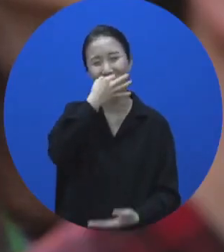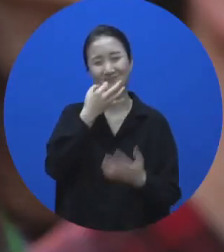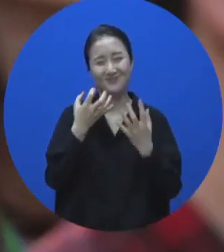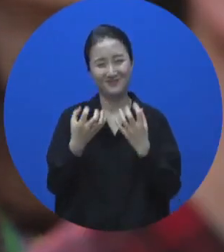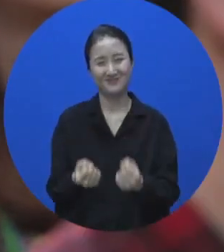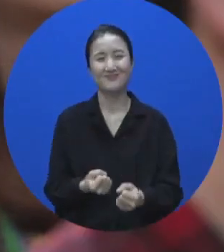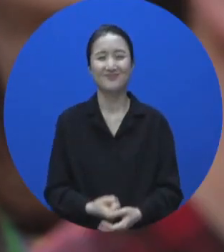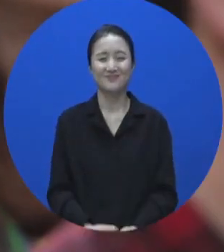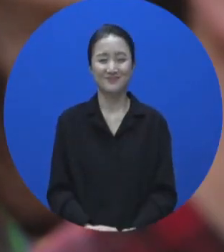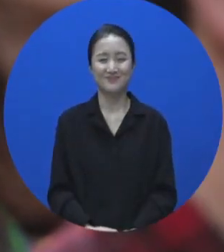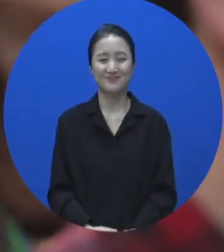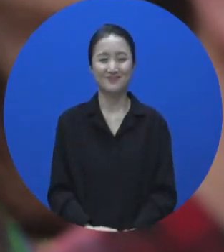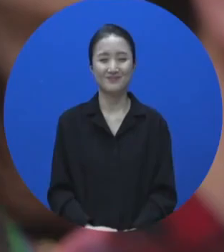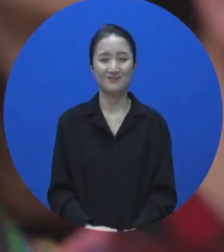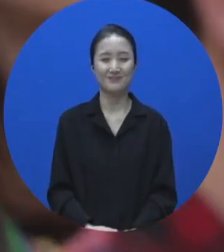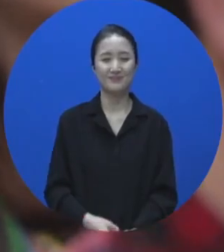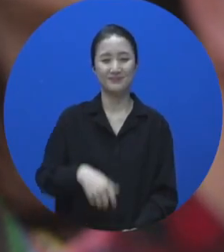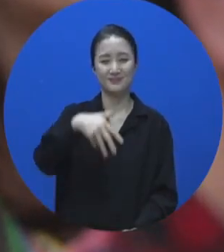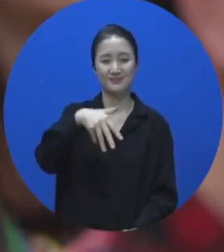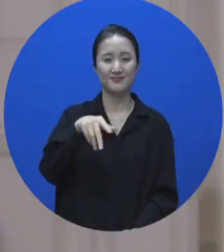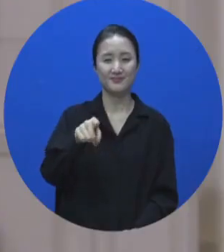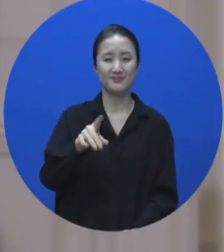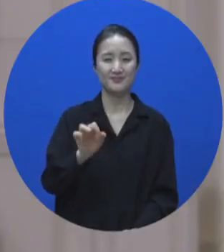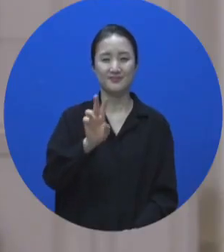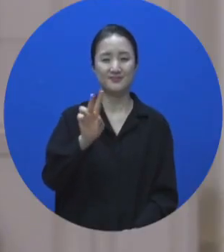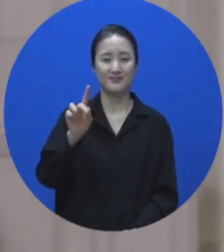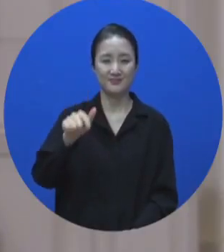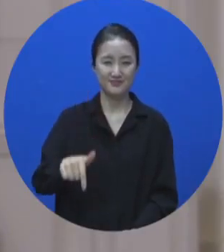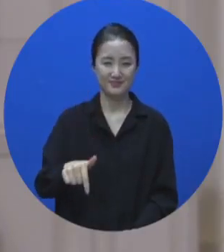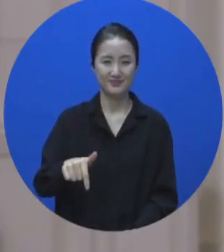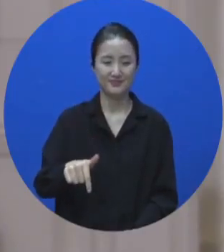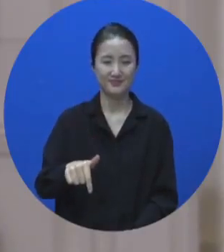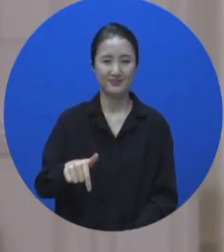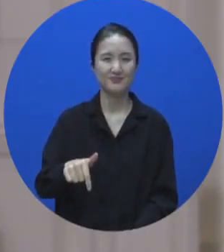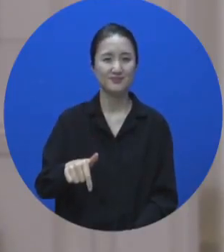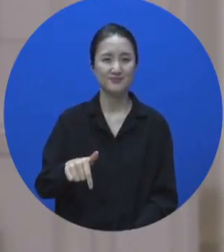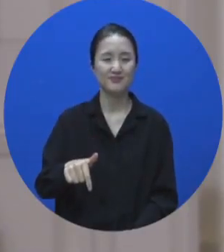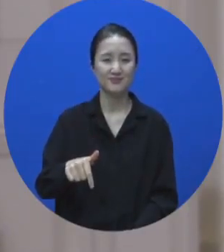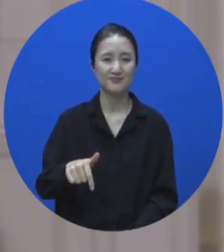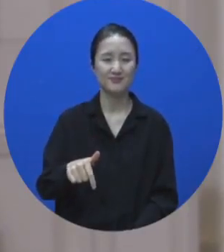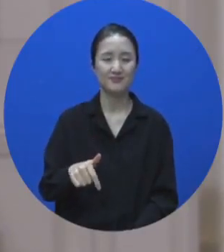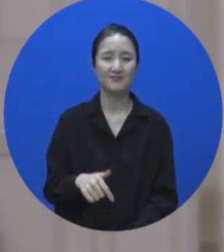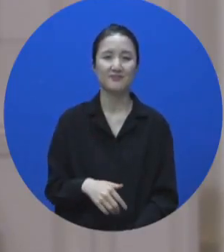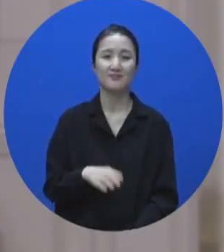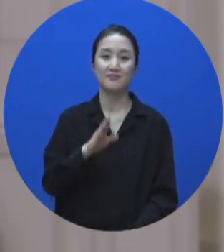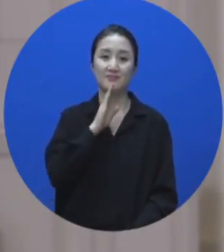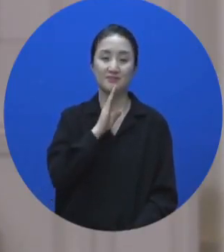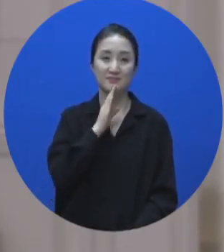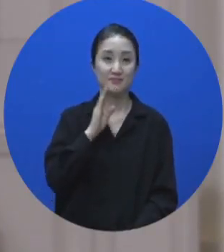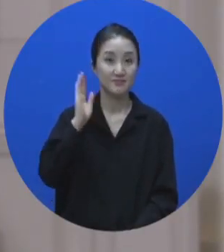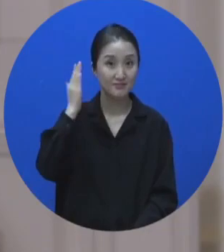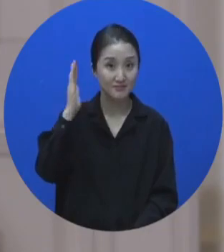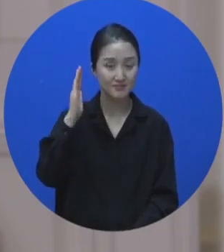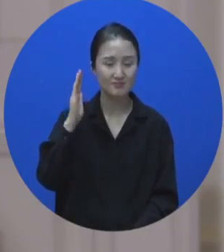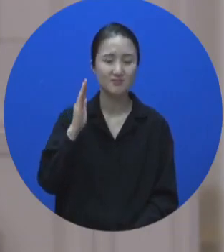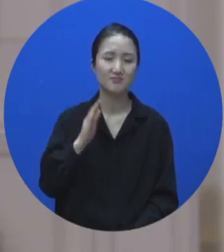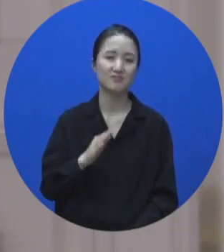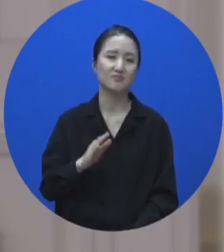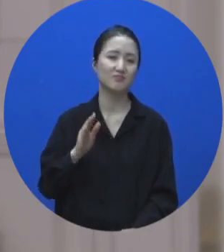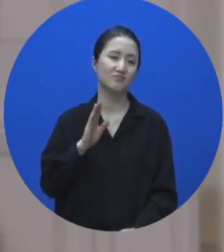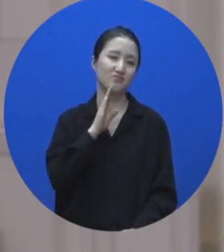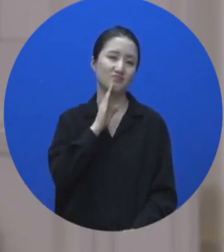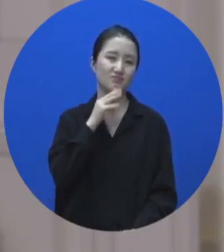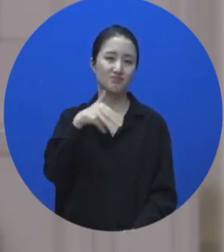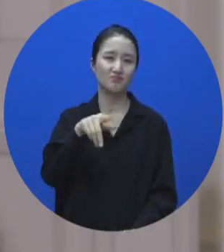둘 다 먹고 싶어요 아 욕심 제기 4 청약 입니다 파란 이야기죠 지금은 청약 의